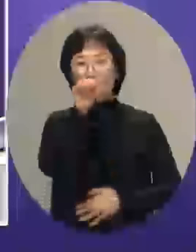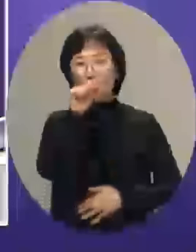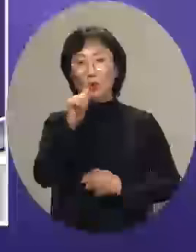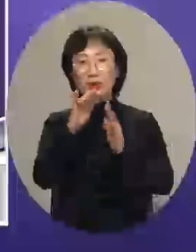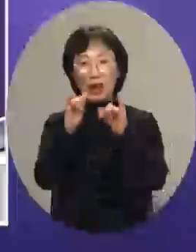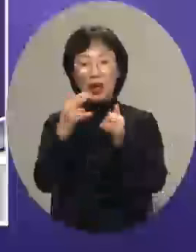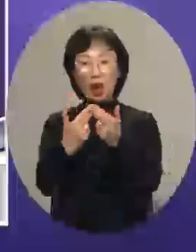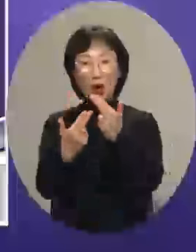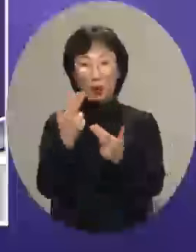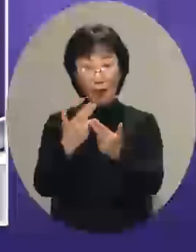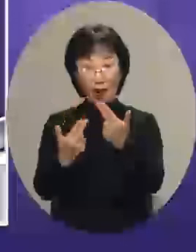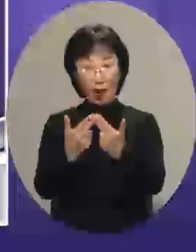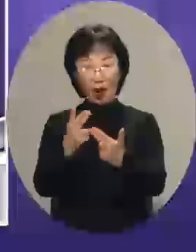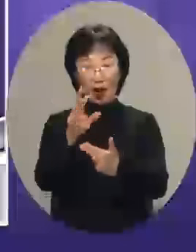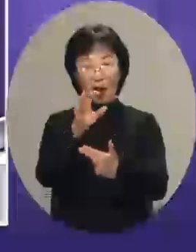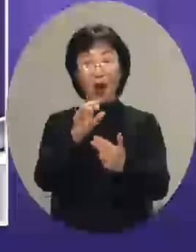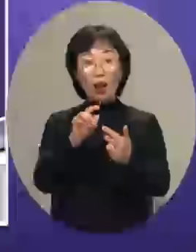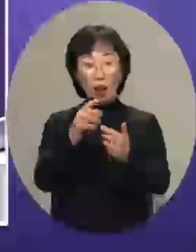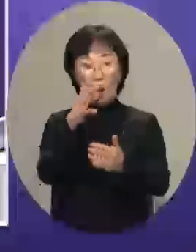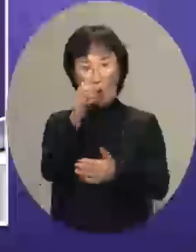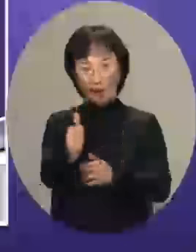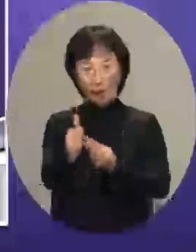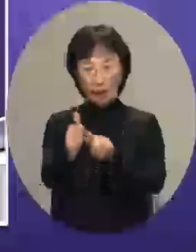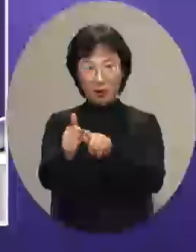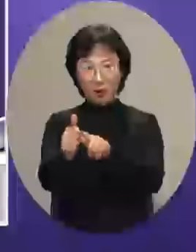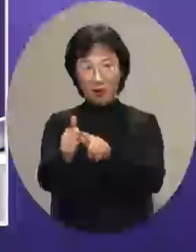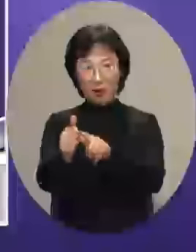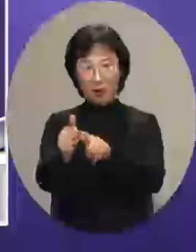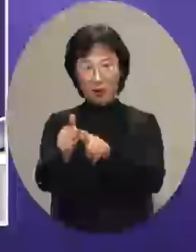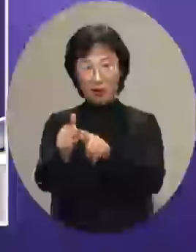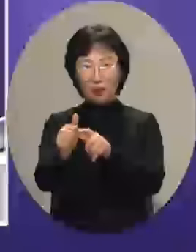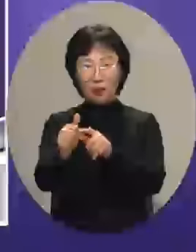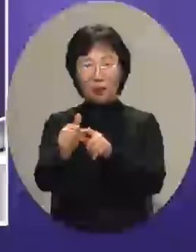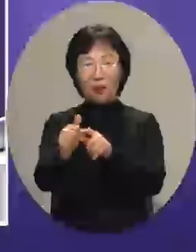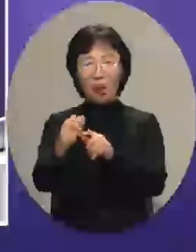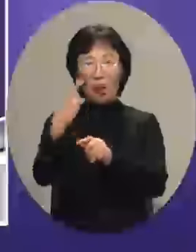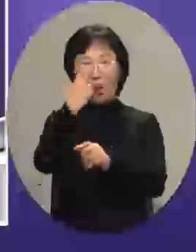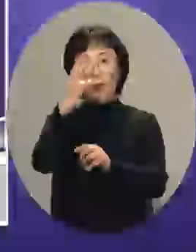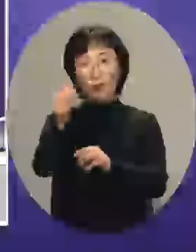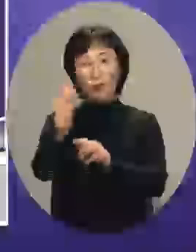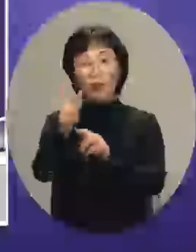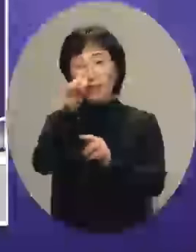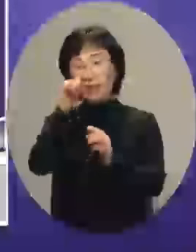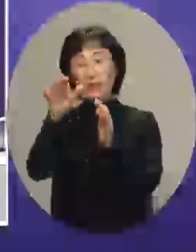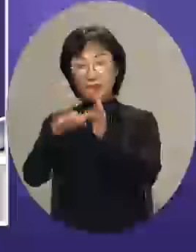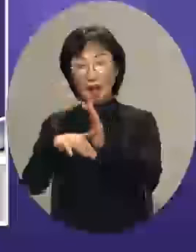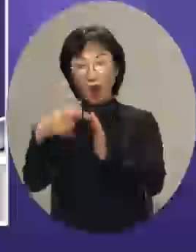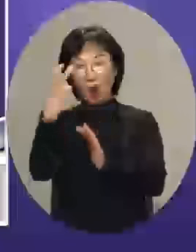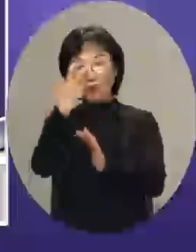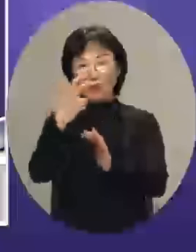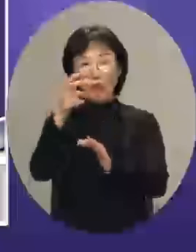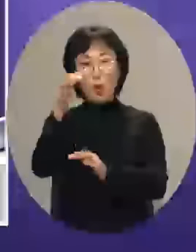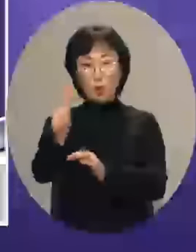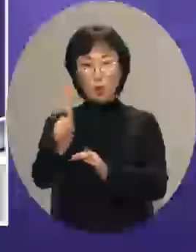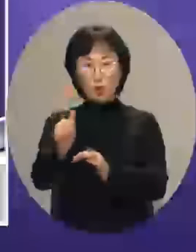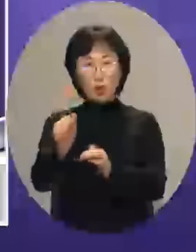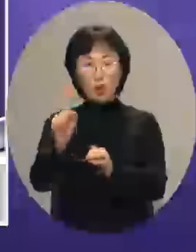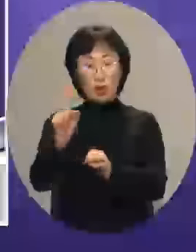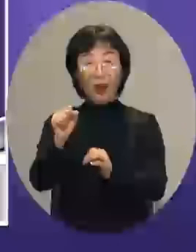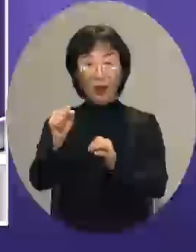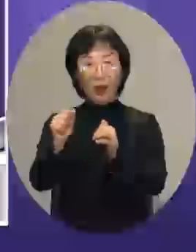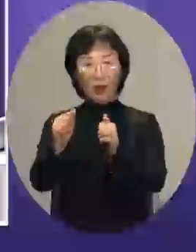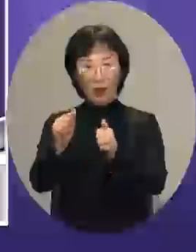회장인 이종엽 회장이 그때 지검장으로 있을 때 그 검찰총장으로 후보에 물망에 오른 적이